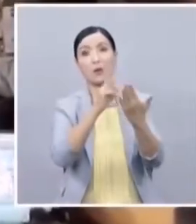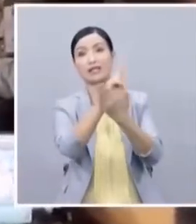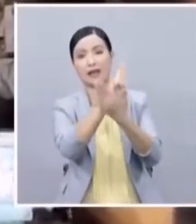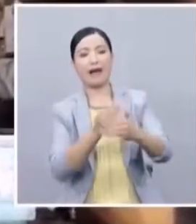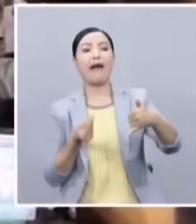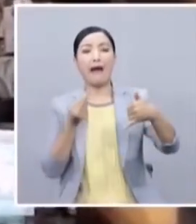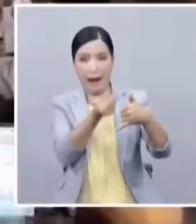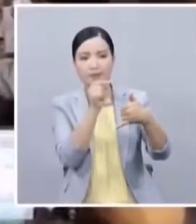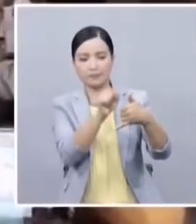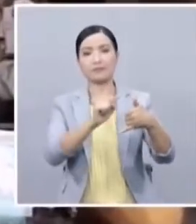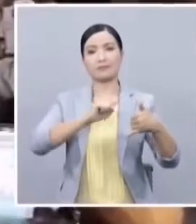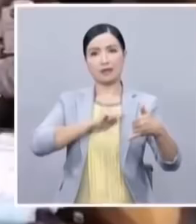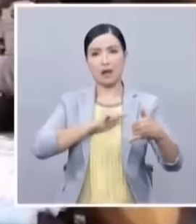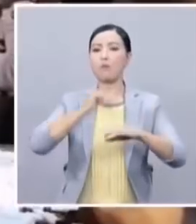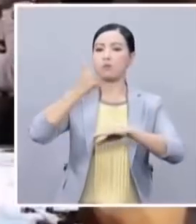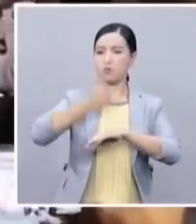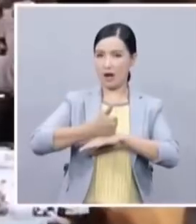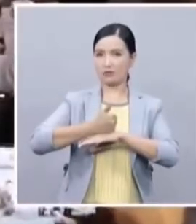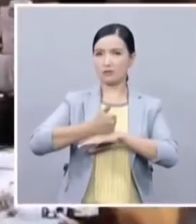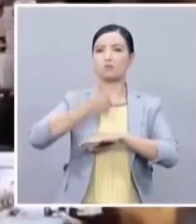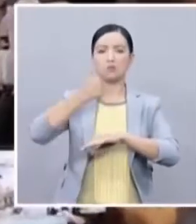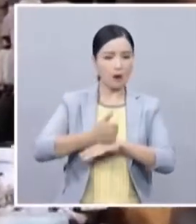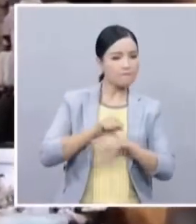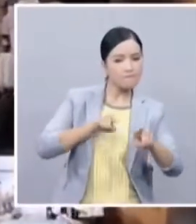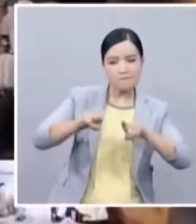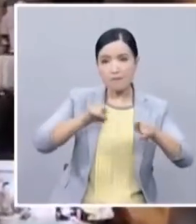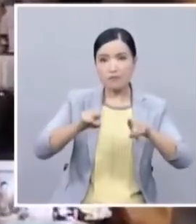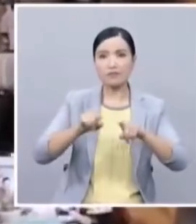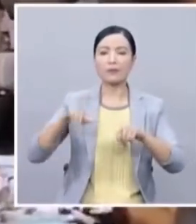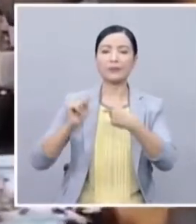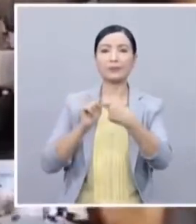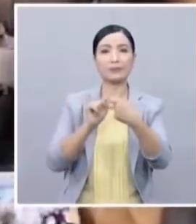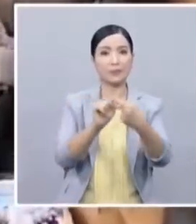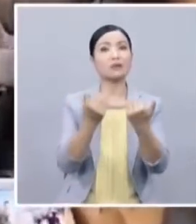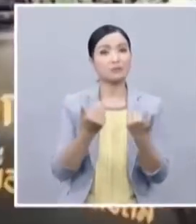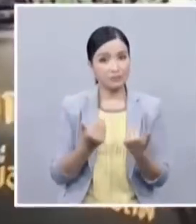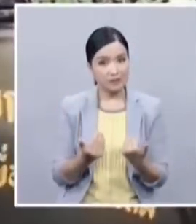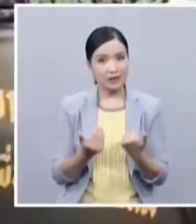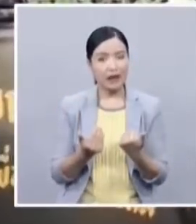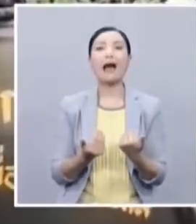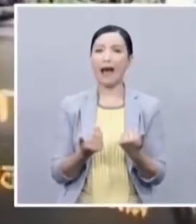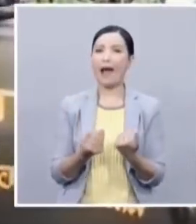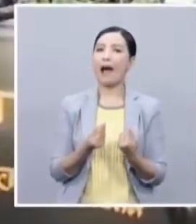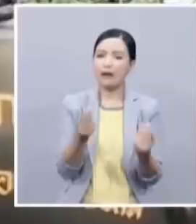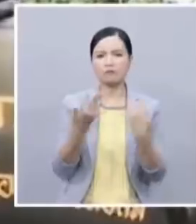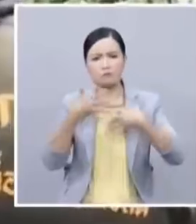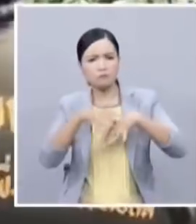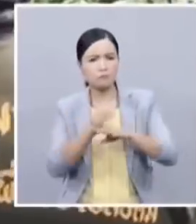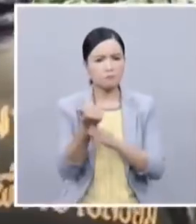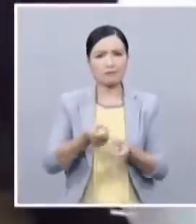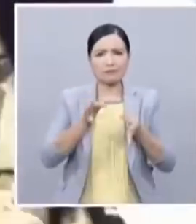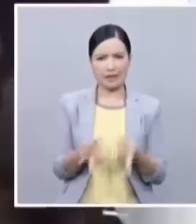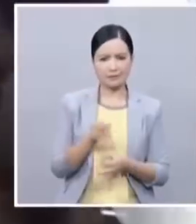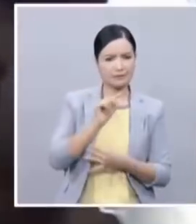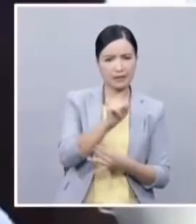ในขณะนั้นได้ทำหน้าที่ผู้บัญชาการเหตุการณ์มาอย่างต่อเนื่องจนถึงเวลานี้นะครับเพื่อเกิดความเป็นเอกภาพในการสั่งการตัดสิน